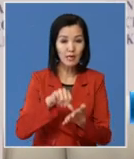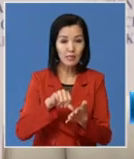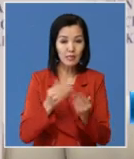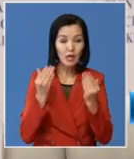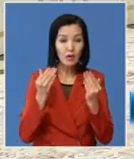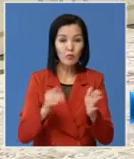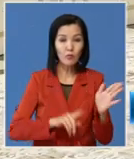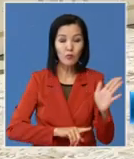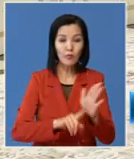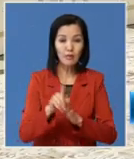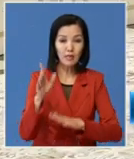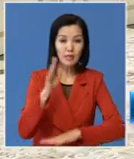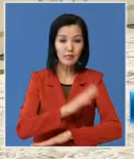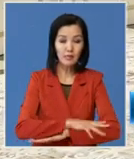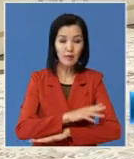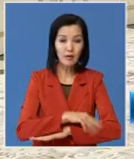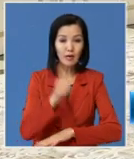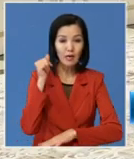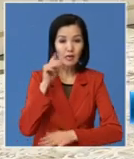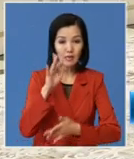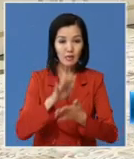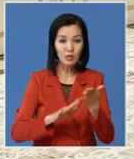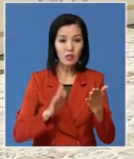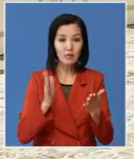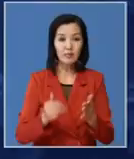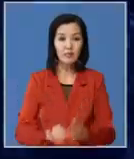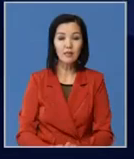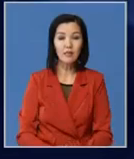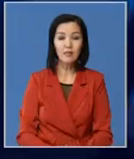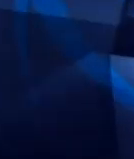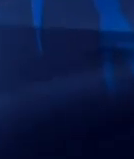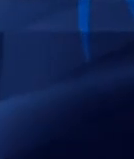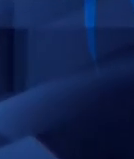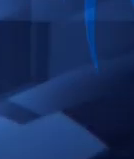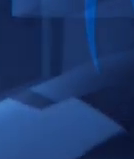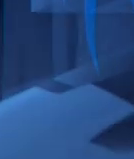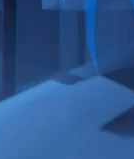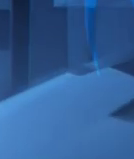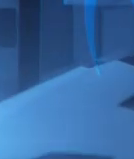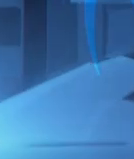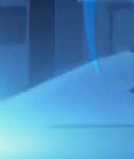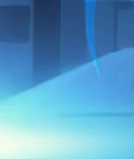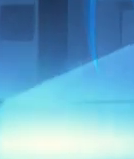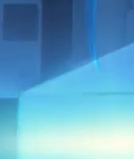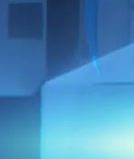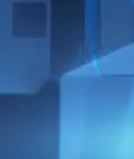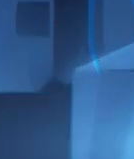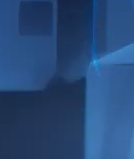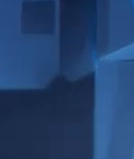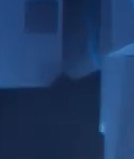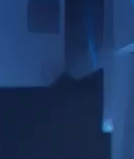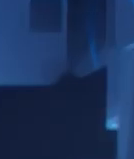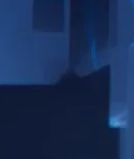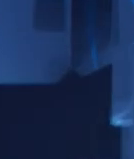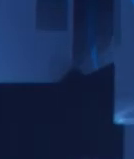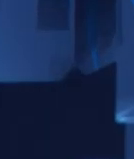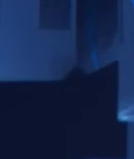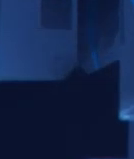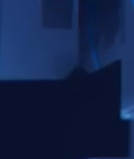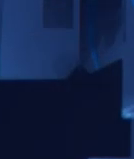бергендер, мемлекеттік субсидияны мақсатсыз пайдаланғандар толық жазаланатын болды. Тексеру шаралары халық алдында ашық жүретін болсын,